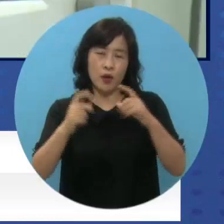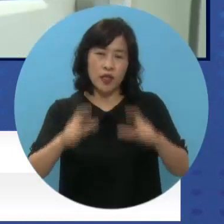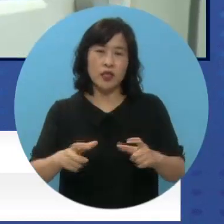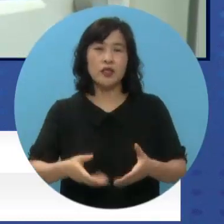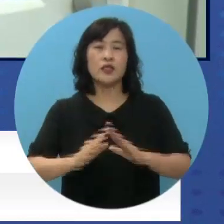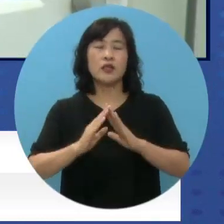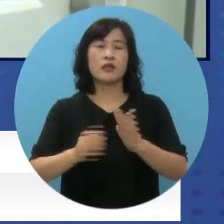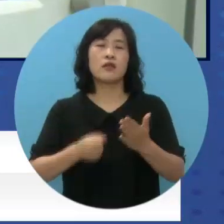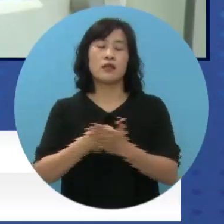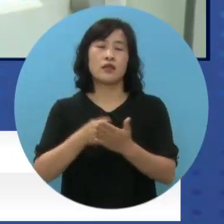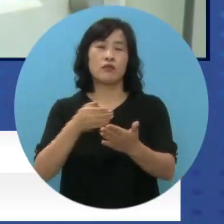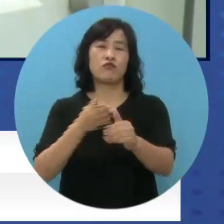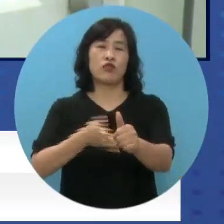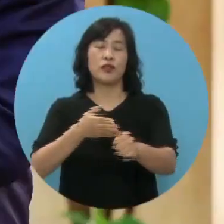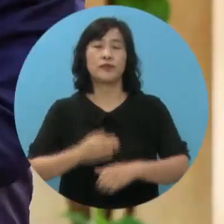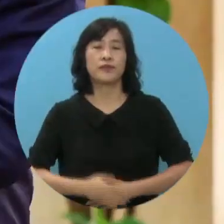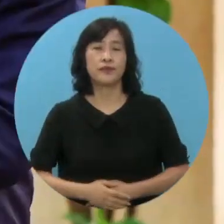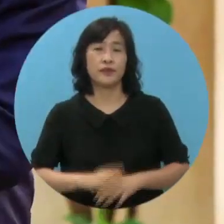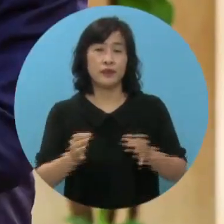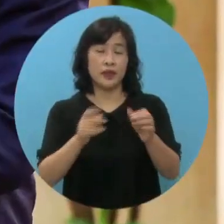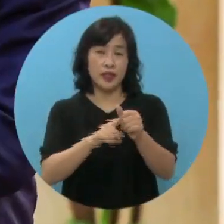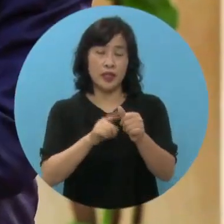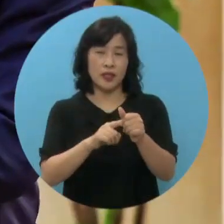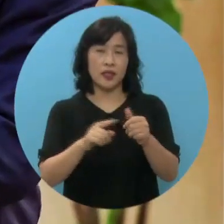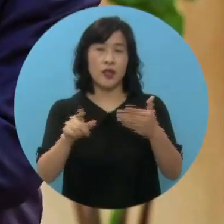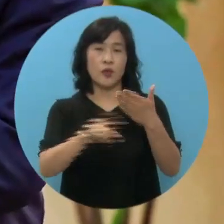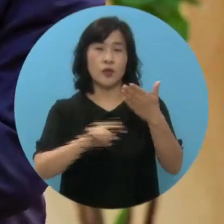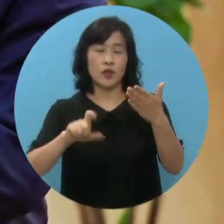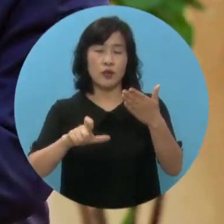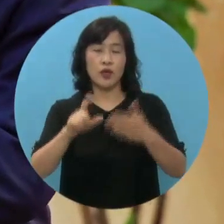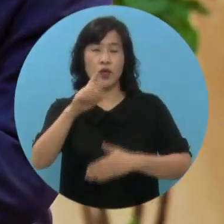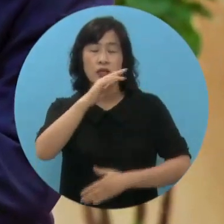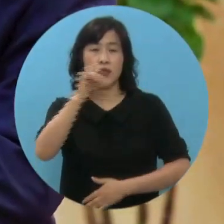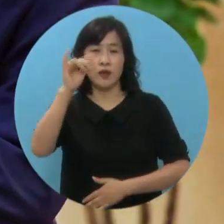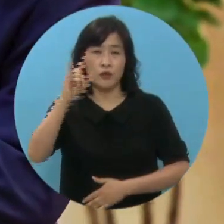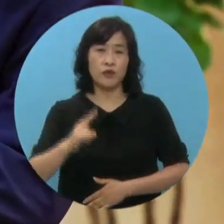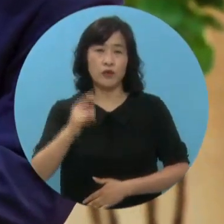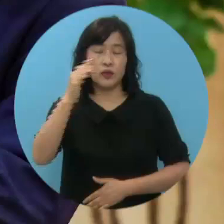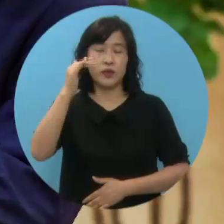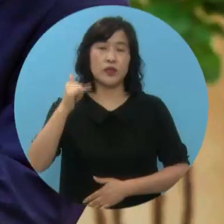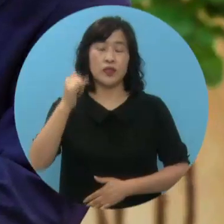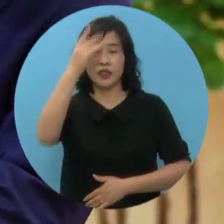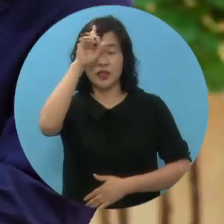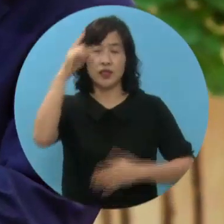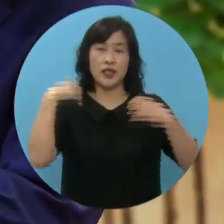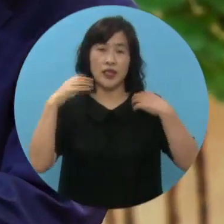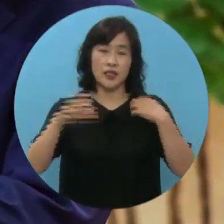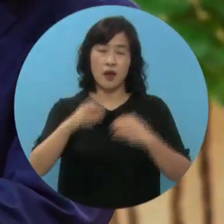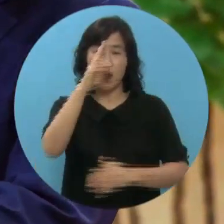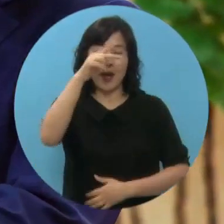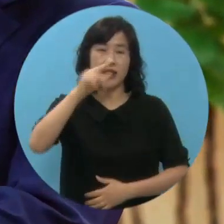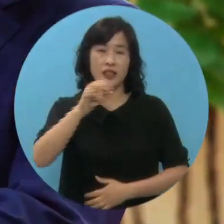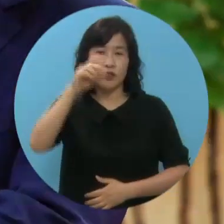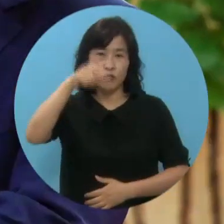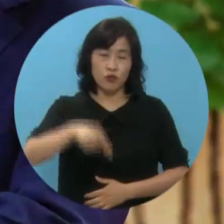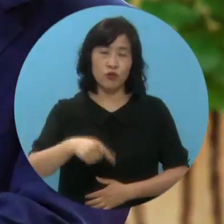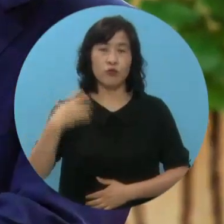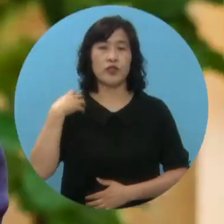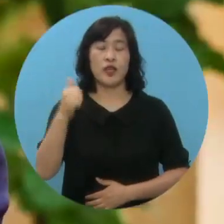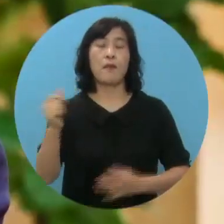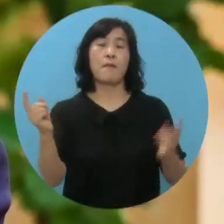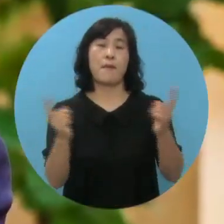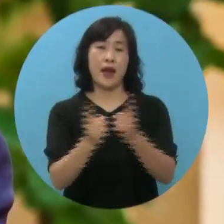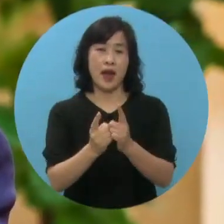국가첨단의료복합단지 지정을 요청했습니다. 김 지사는 지난 15일 정부 세종청사에서 박능후 보건복지부